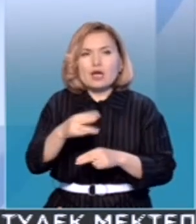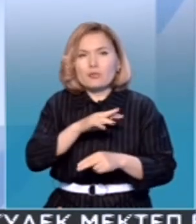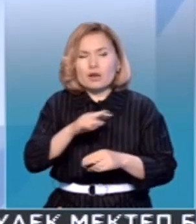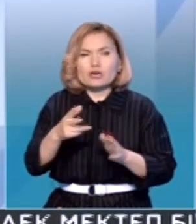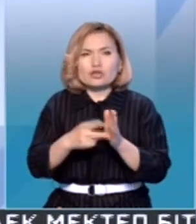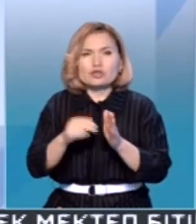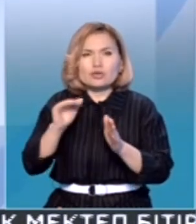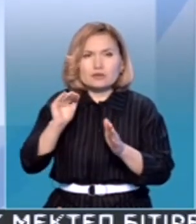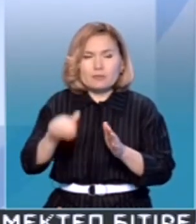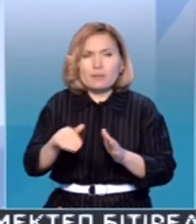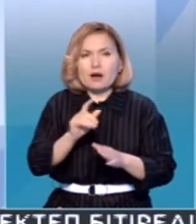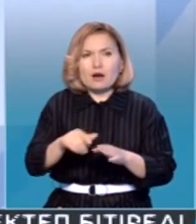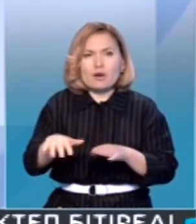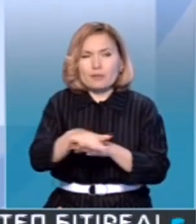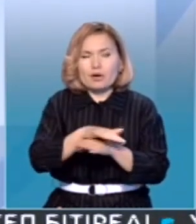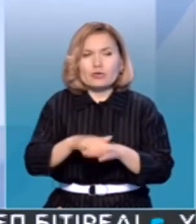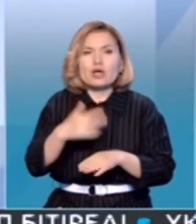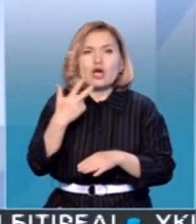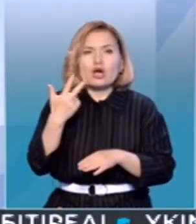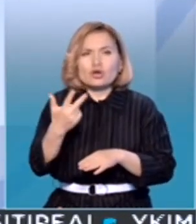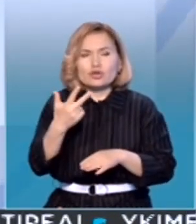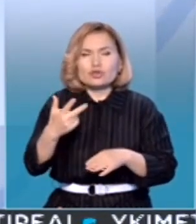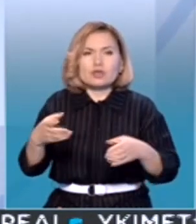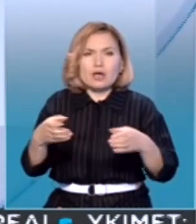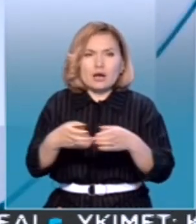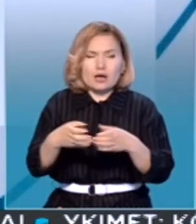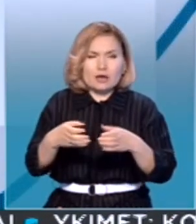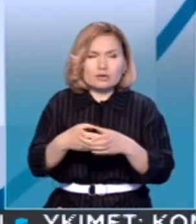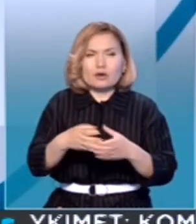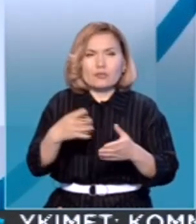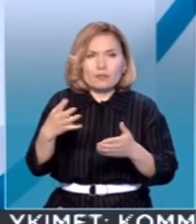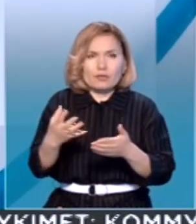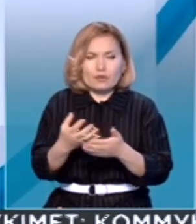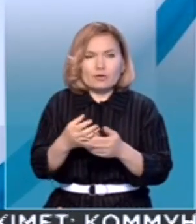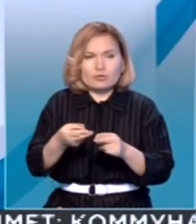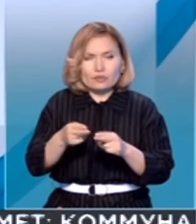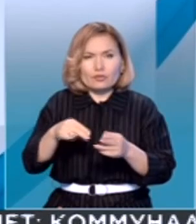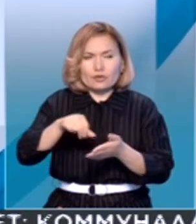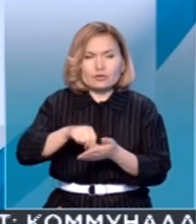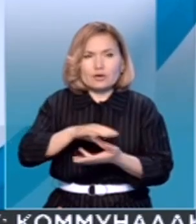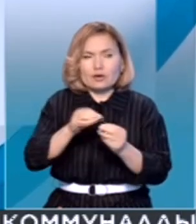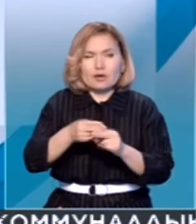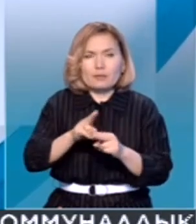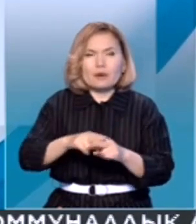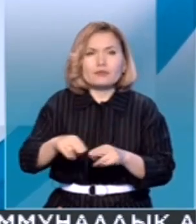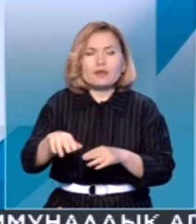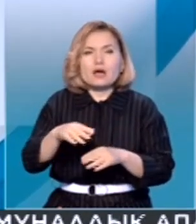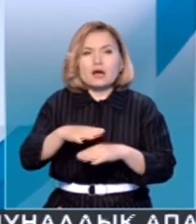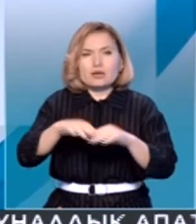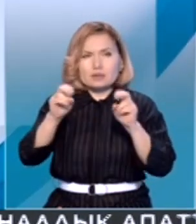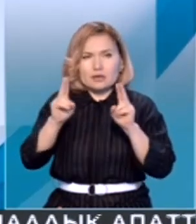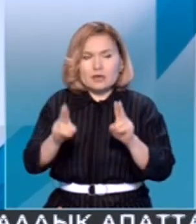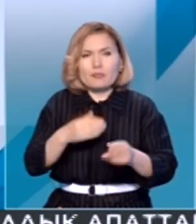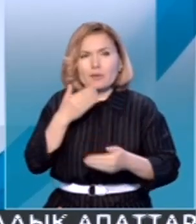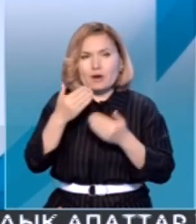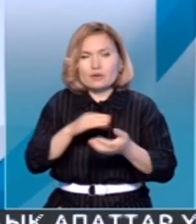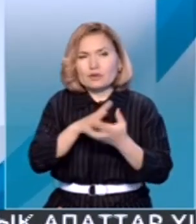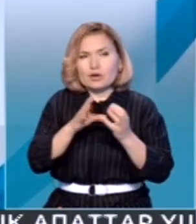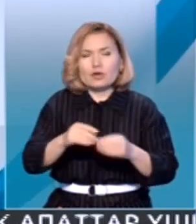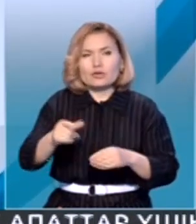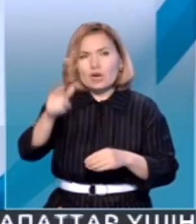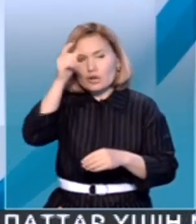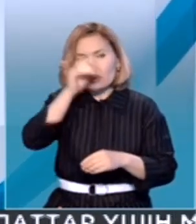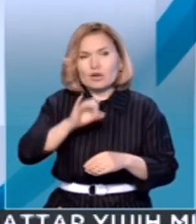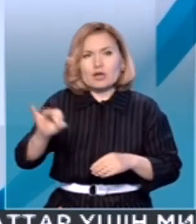миллион 800 мыңнан аса сайлаушы үшінші кандидат Синан Оғанға таңдау жасапты. Осылайша сайлаудан бұрын бірқатар сарапшылар болжағандай, Түркия